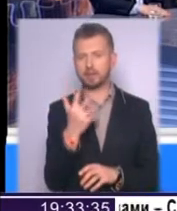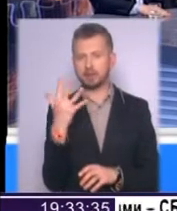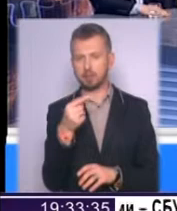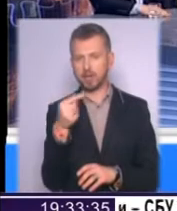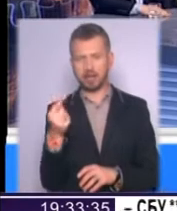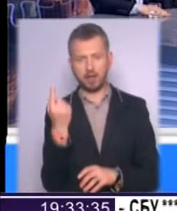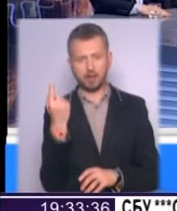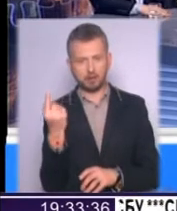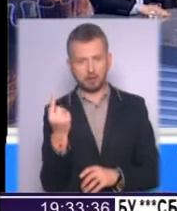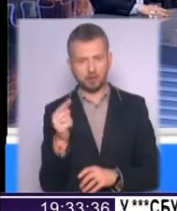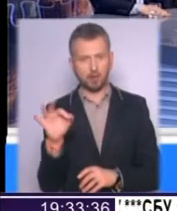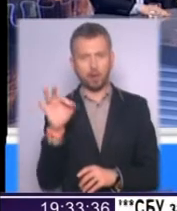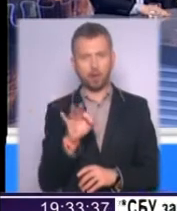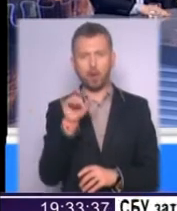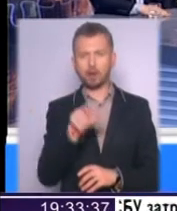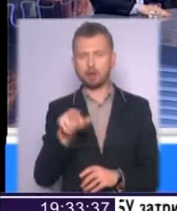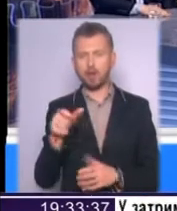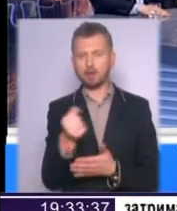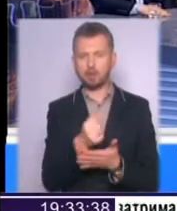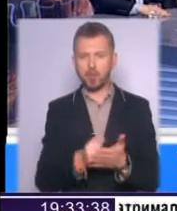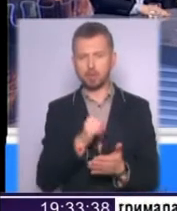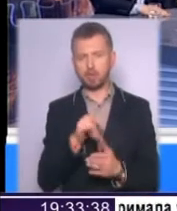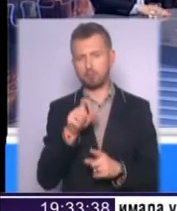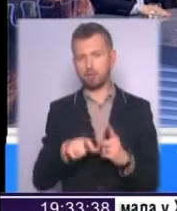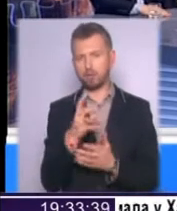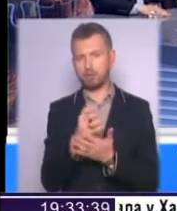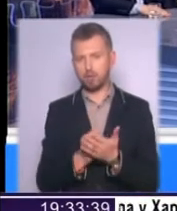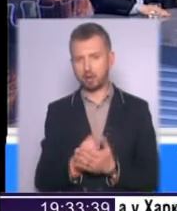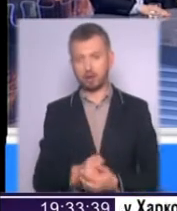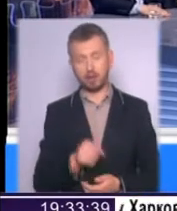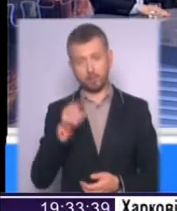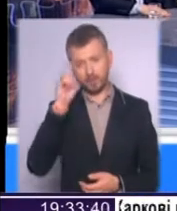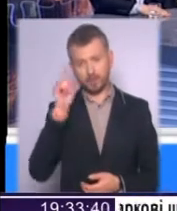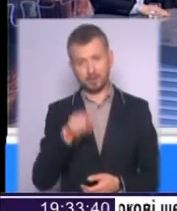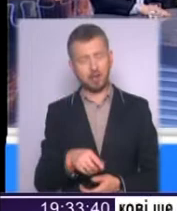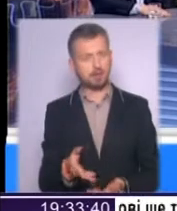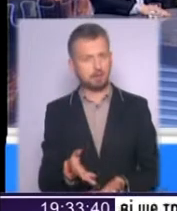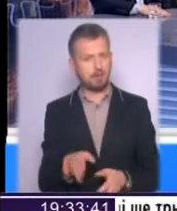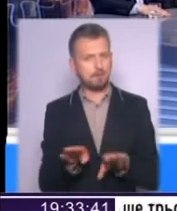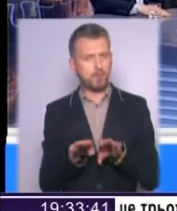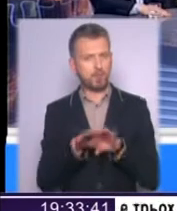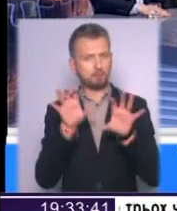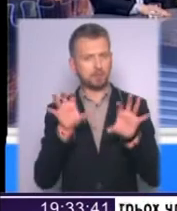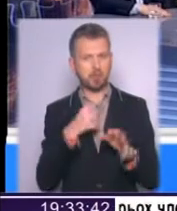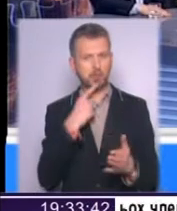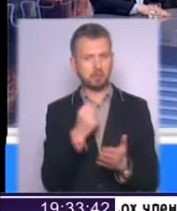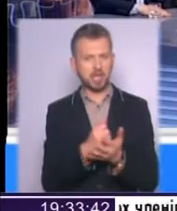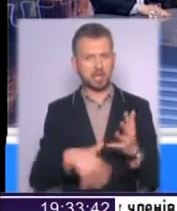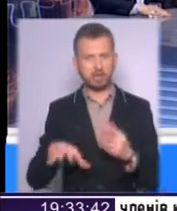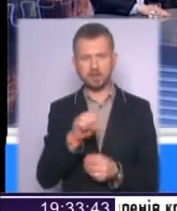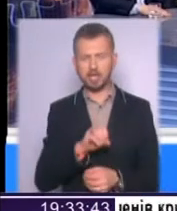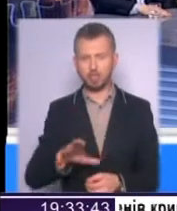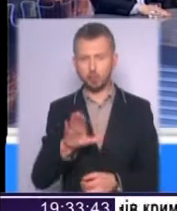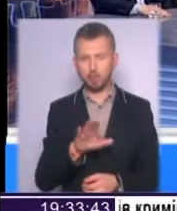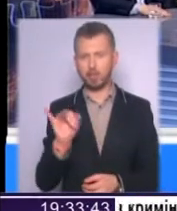1135-1 о гражданском оружии и боеприпасах? Угу. Вы знаете, вот подобные законы приняты во всей Европе.